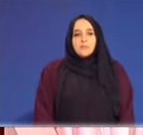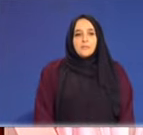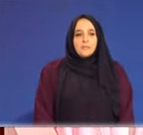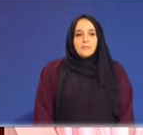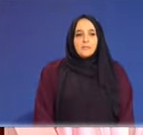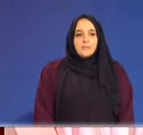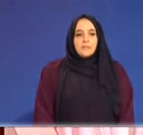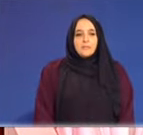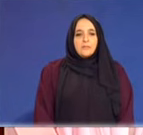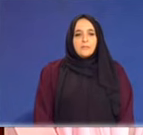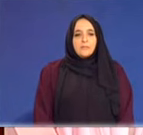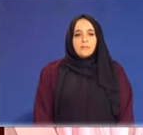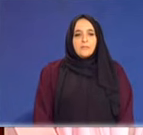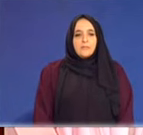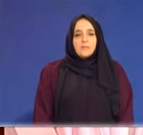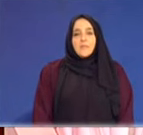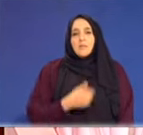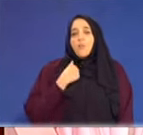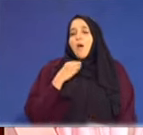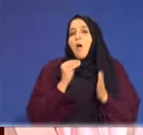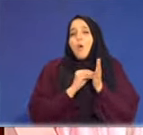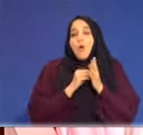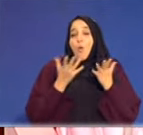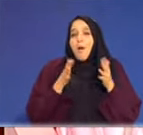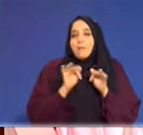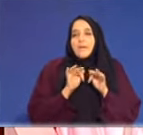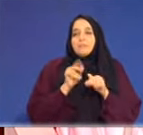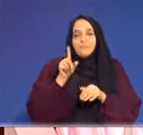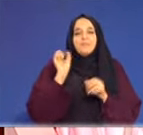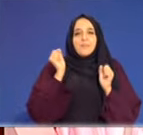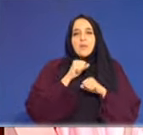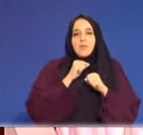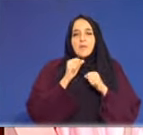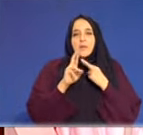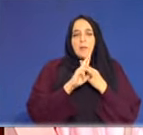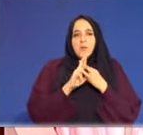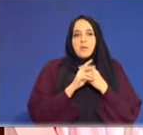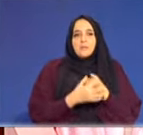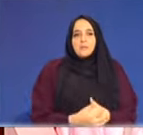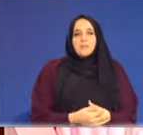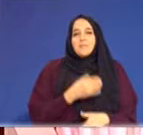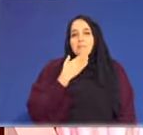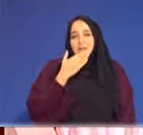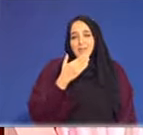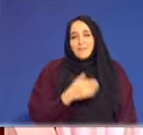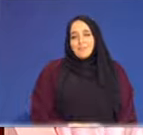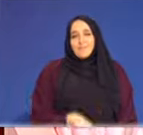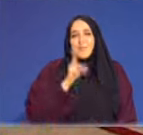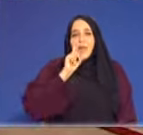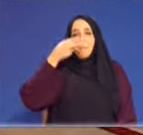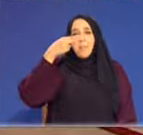حبيت نعرف واش نريدوا نديروا استاذ، ربي يحفظك. ستسمعين الجواب ان شاء الله. نعم دكتور، وهي نعم. شكرا شكرا شكرا